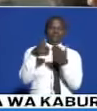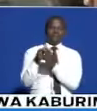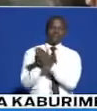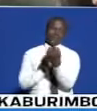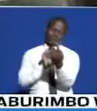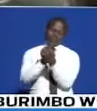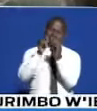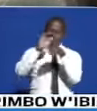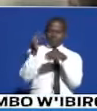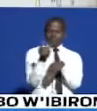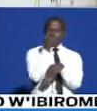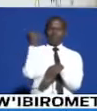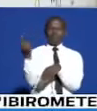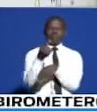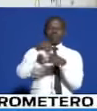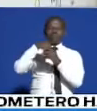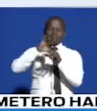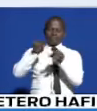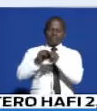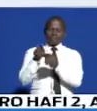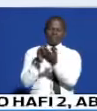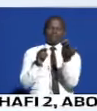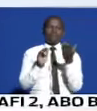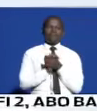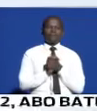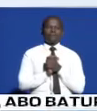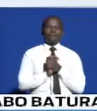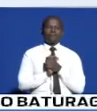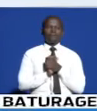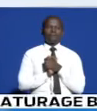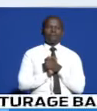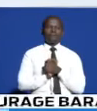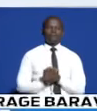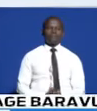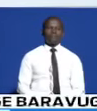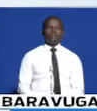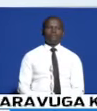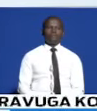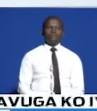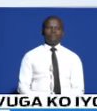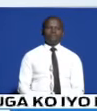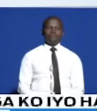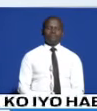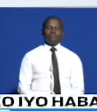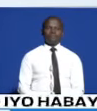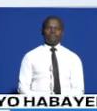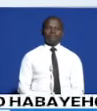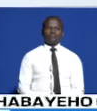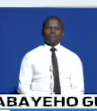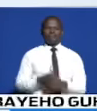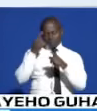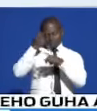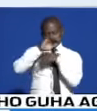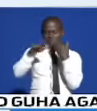wahuriye ku mukandida umwe rukumbi mu matora nkaya. Vous qui m'avez soutenu, qui m'avez guidé, kuri